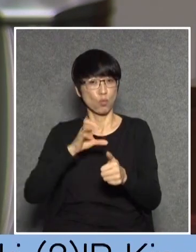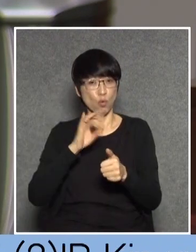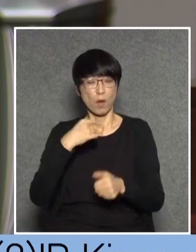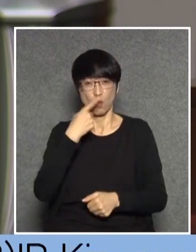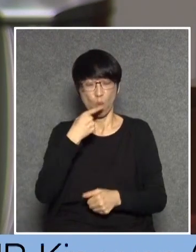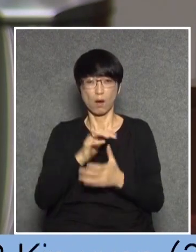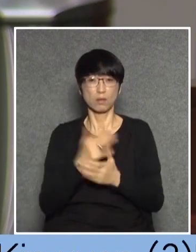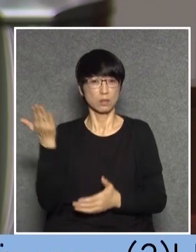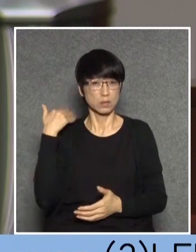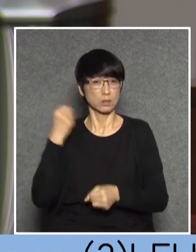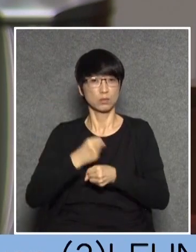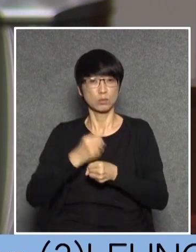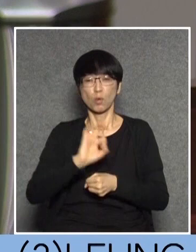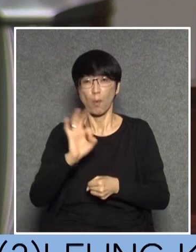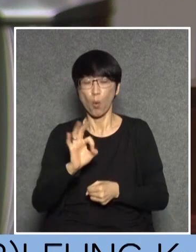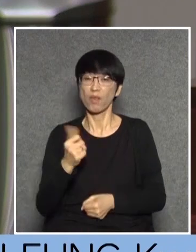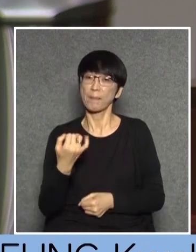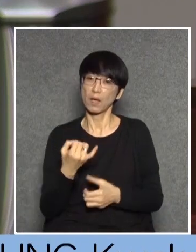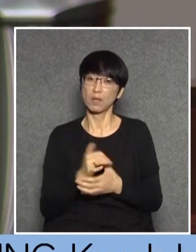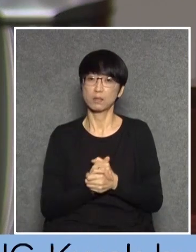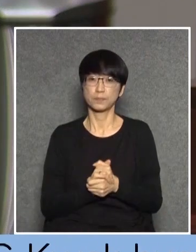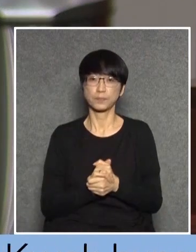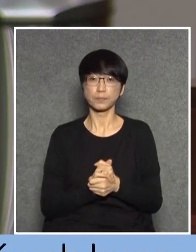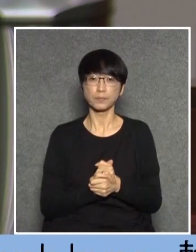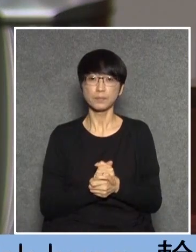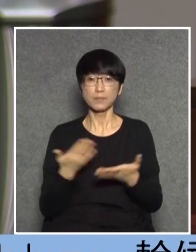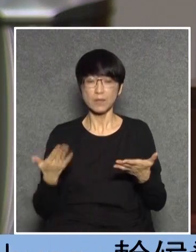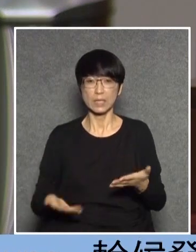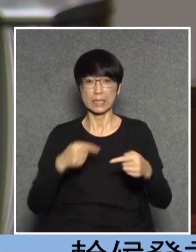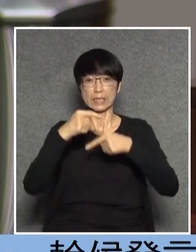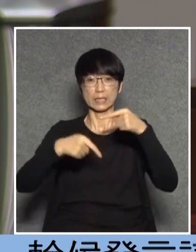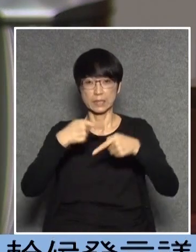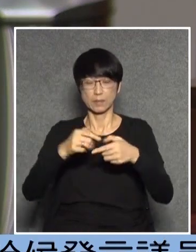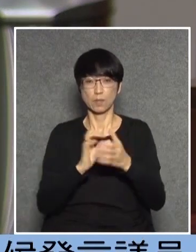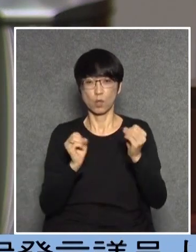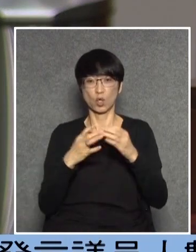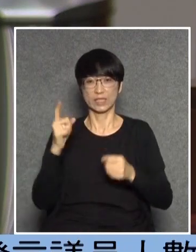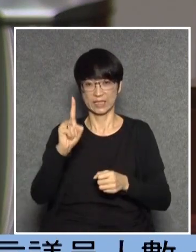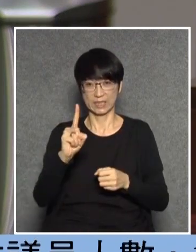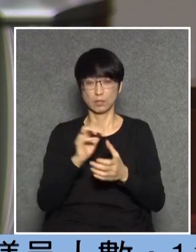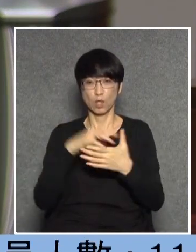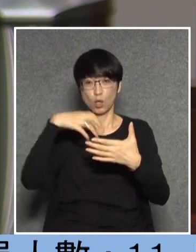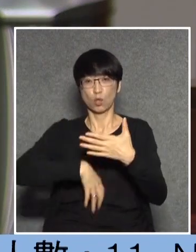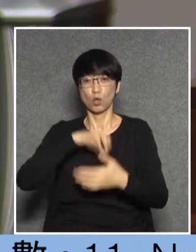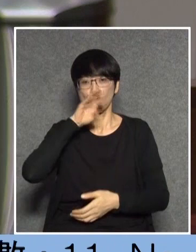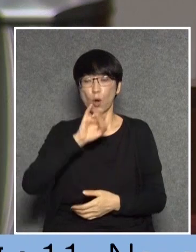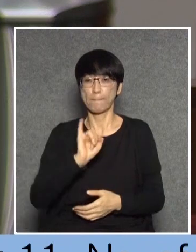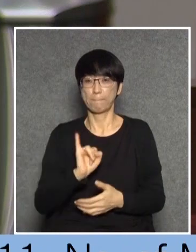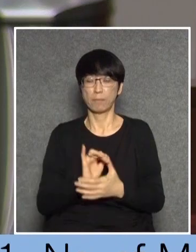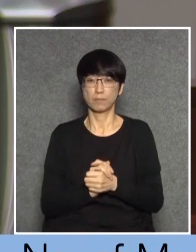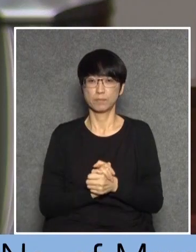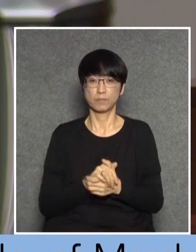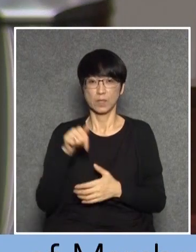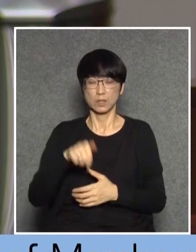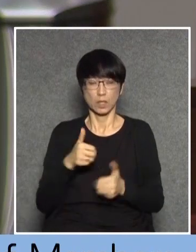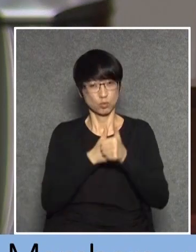以前未做過得不得呢，是吧？現在又在這裡談，我們開了一次會，內容就不講住啦，即是說我們都要追